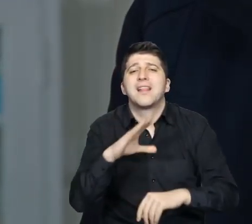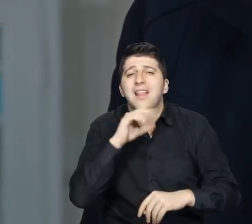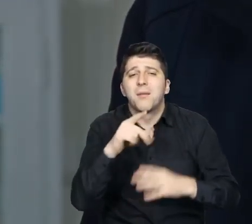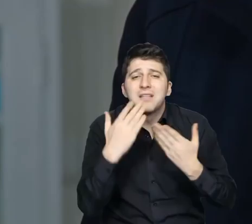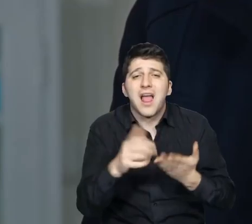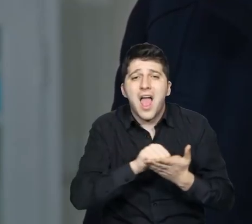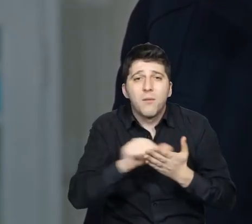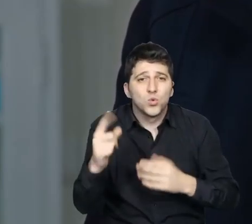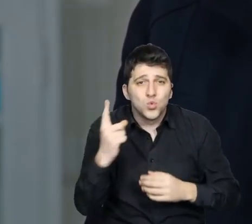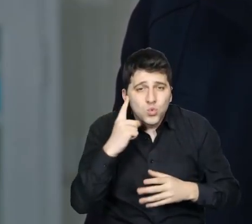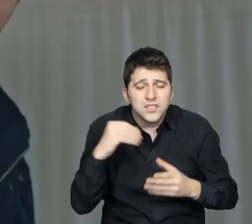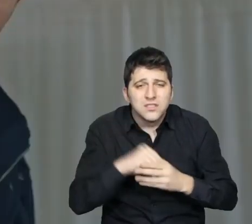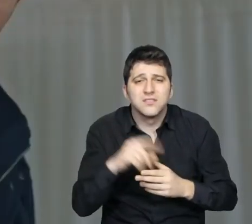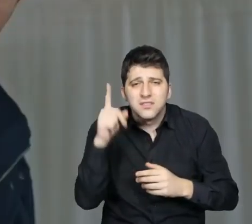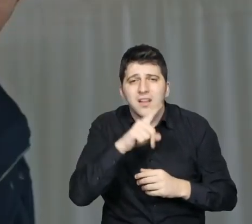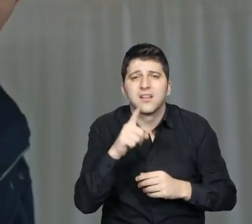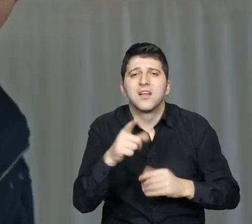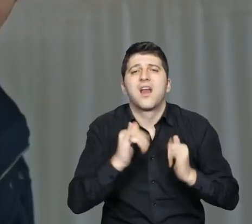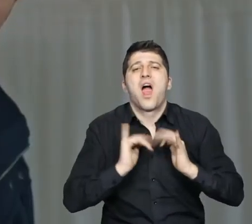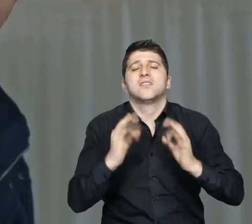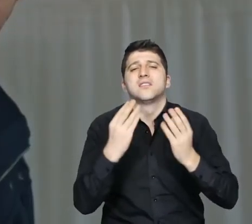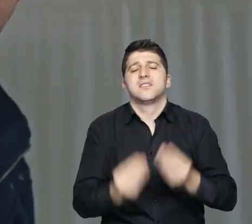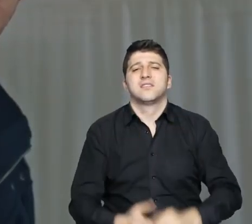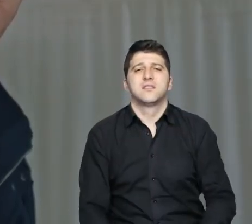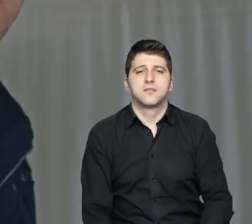bütün bunları duyduğu için rahatsızlanmış böyle.